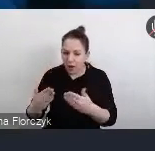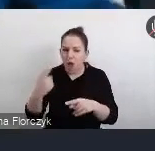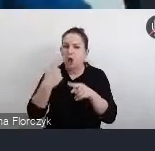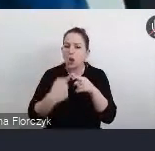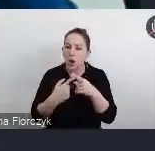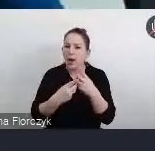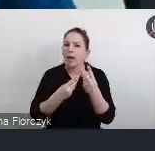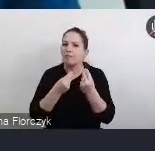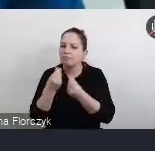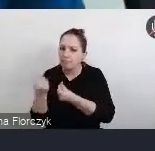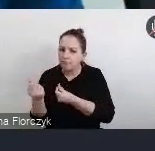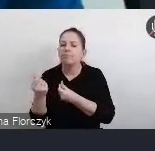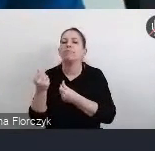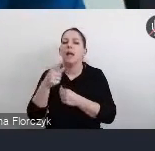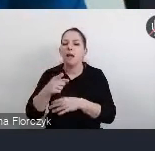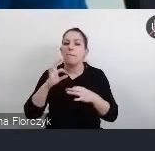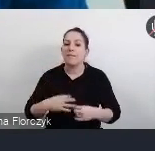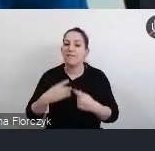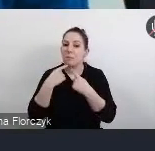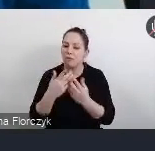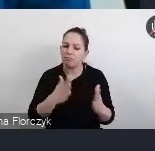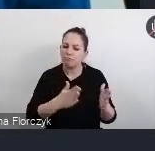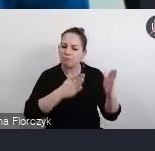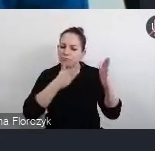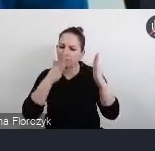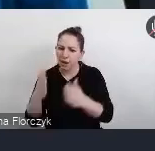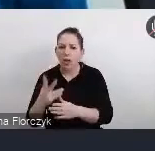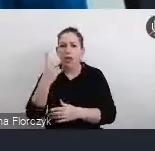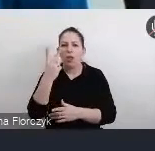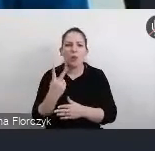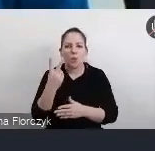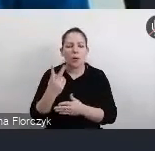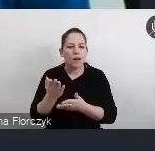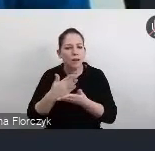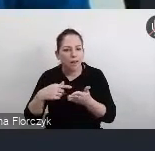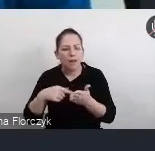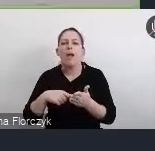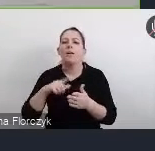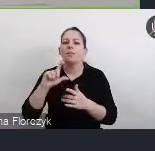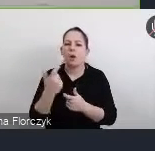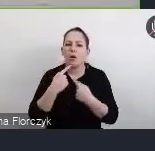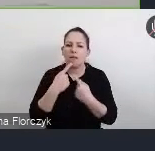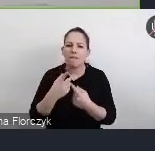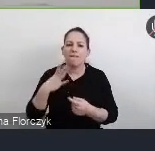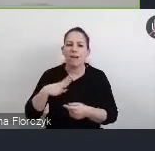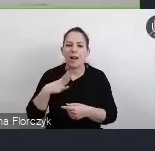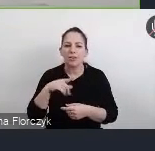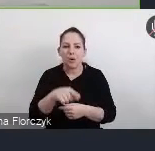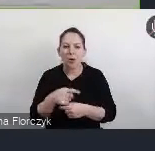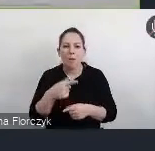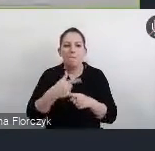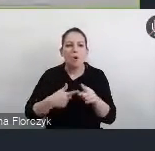płynnie dzięki pańskiej wypowiedzi przeszliśmy do tego drugiego wątku, co warto by poszerzać. Rozumiem, że dane półroczne,